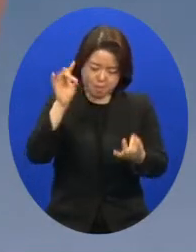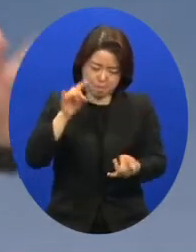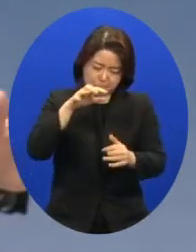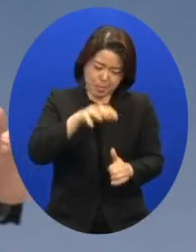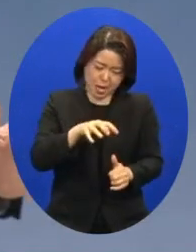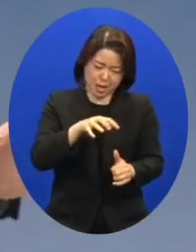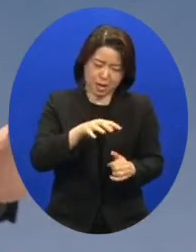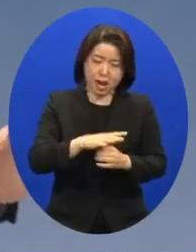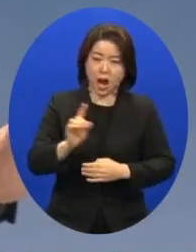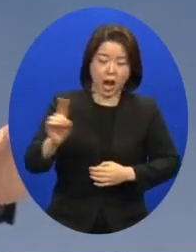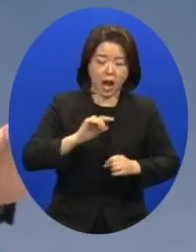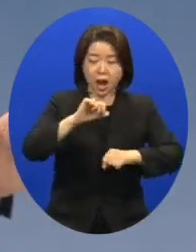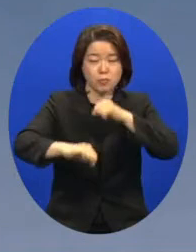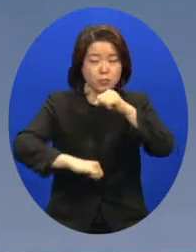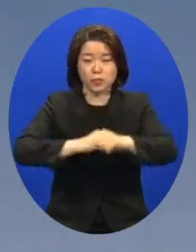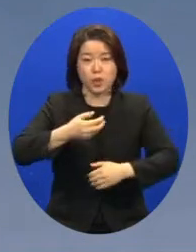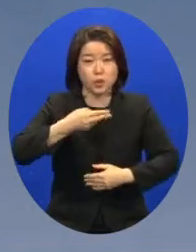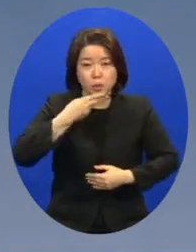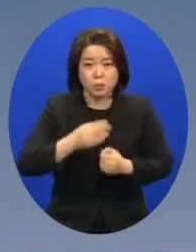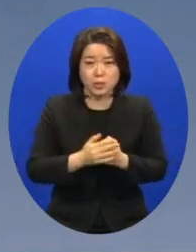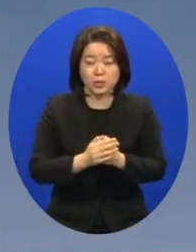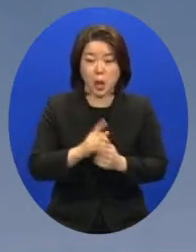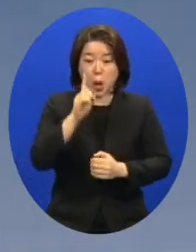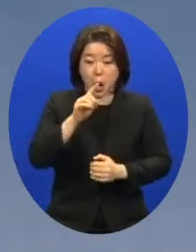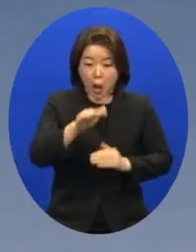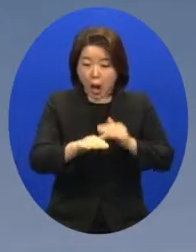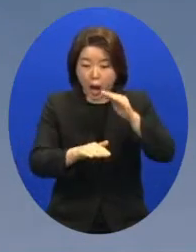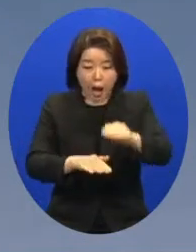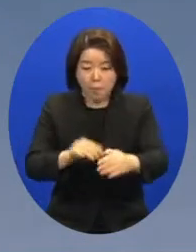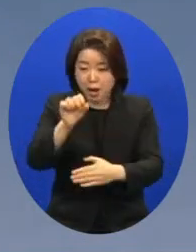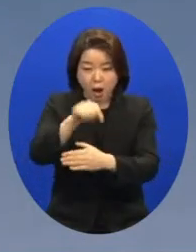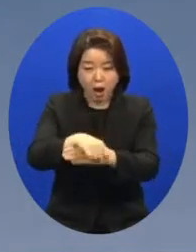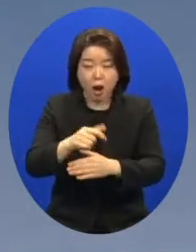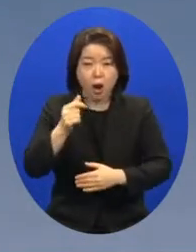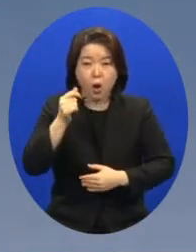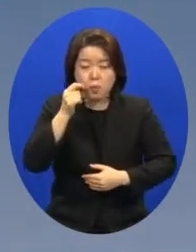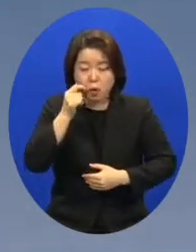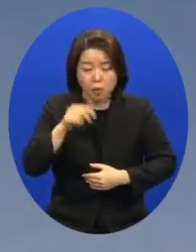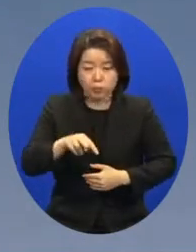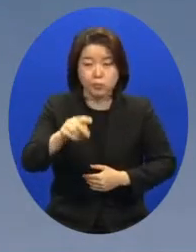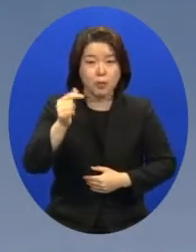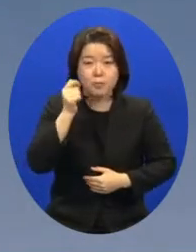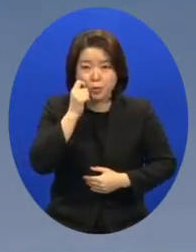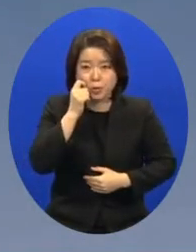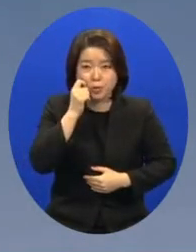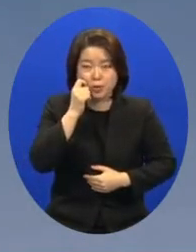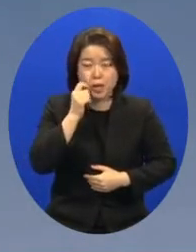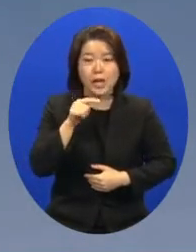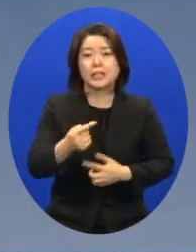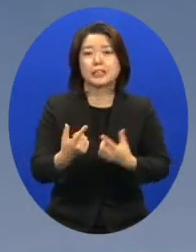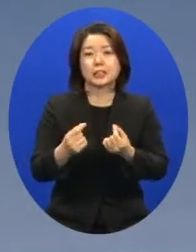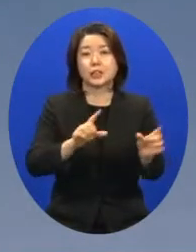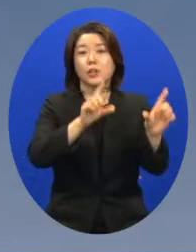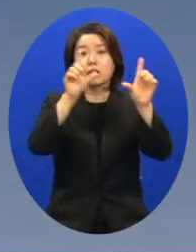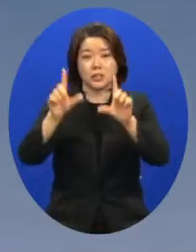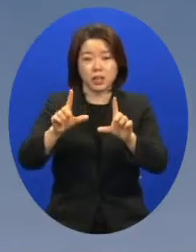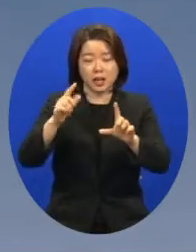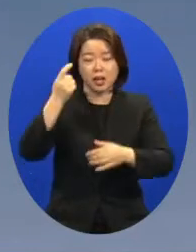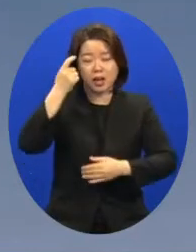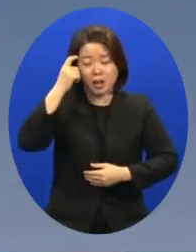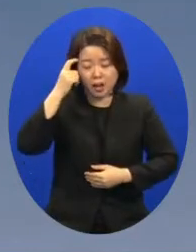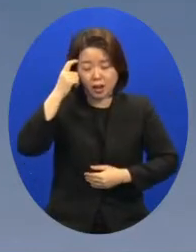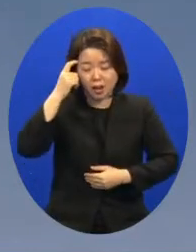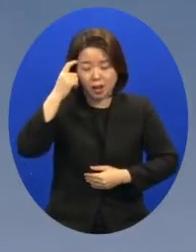아무런 자유도 없이 한 발자국도 허락 없이는 걸을 수가 없는 그런 생활을 하던 때를